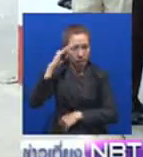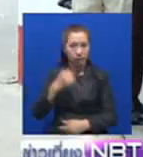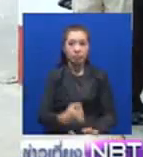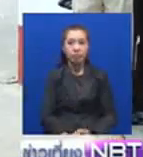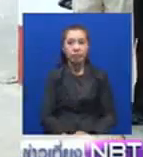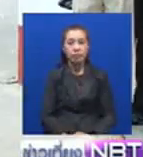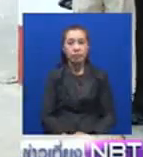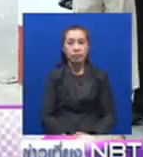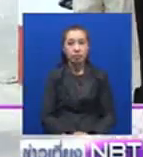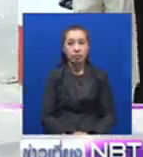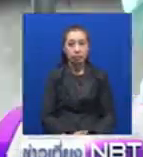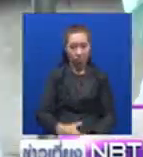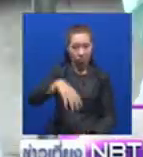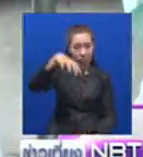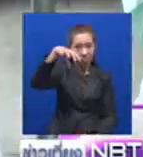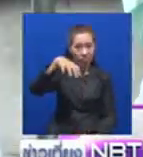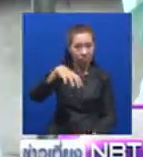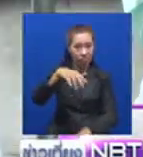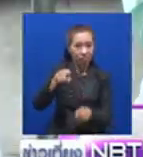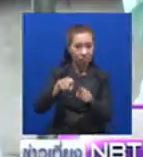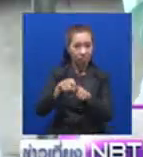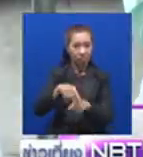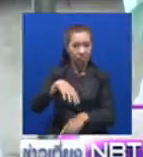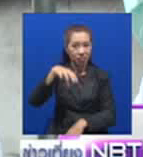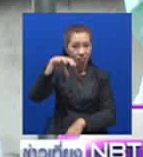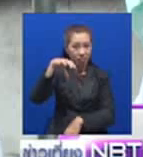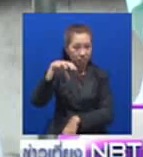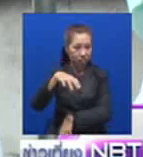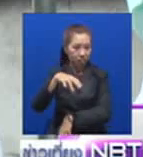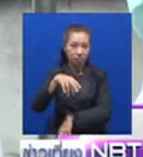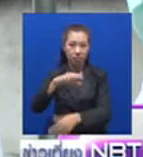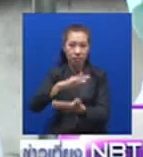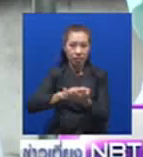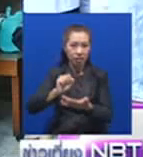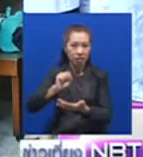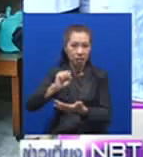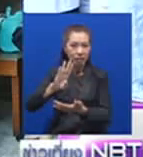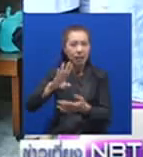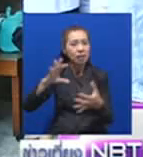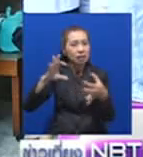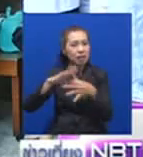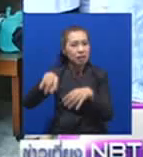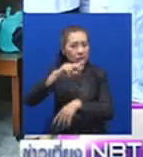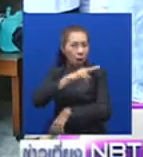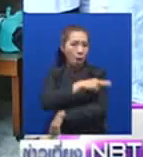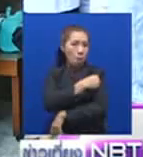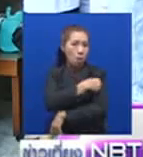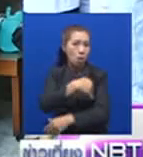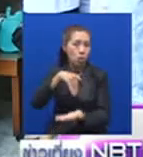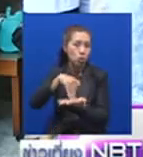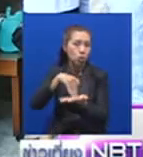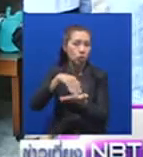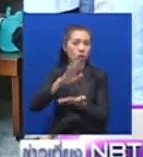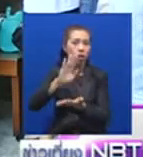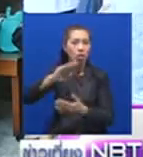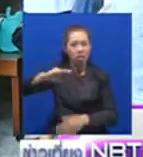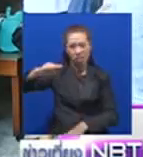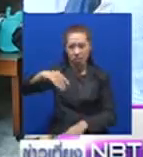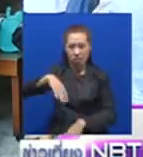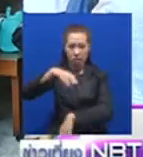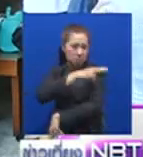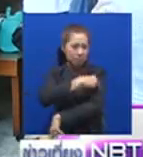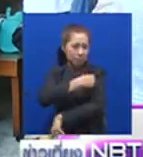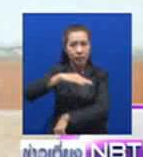บรรยากาศที่อาการชันสูตรนิติเวชวิทยาสถาบันพยาธิวิทยาศูนย์อำนวยการแพทย์พระมงกุฎเกล้า